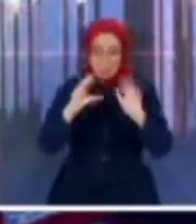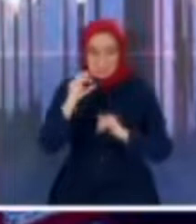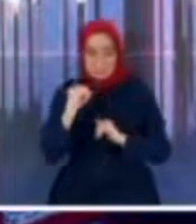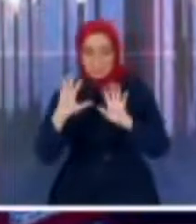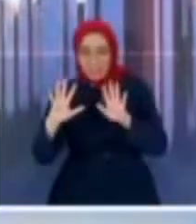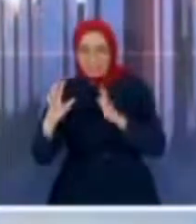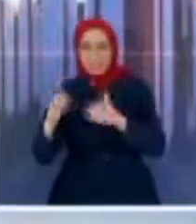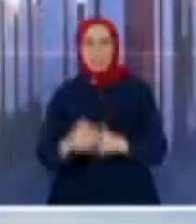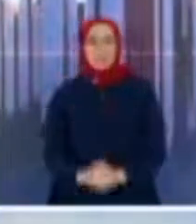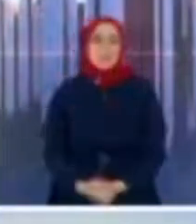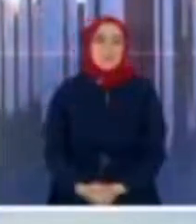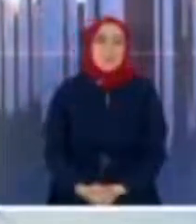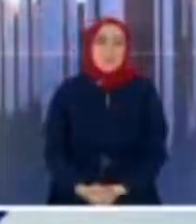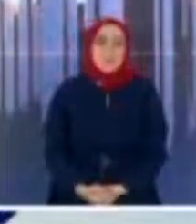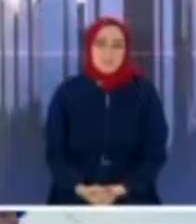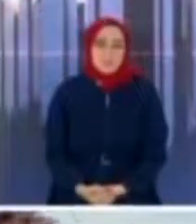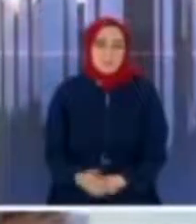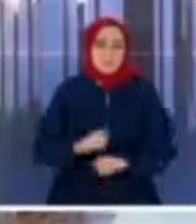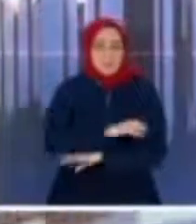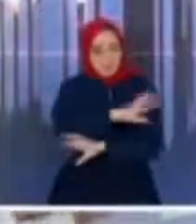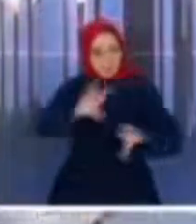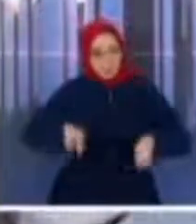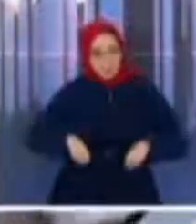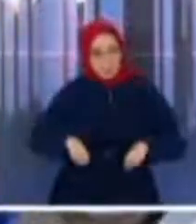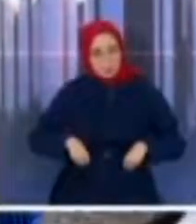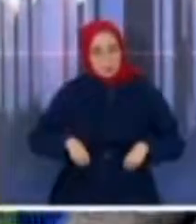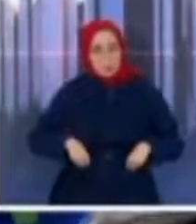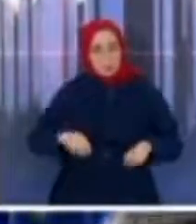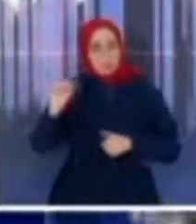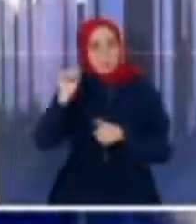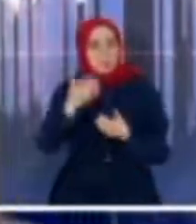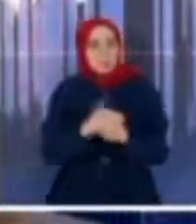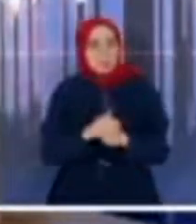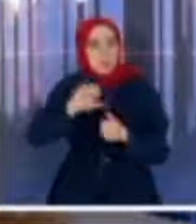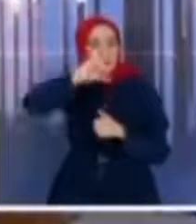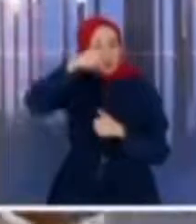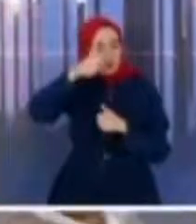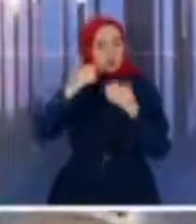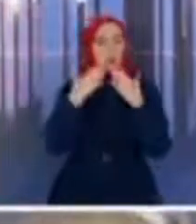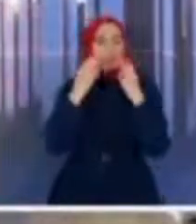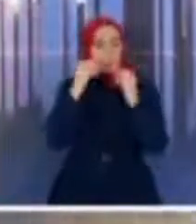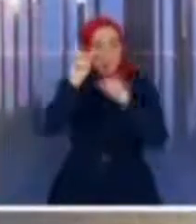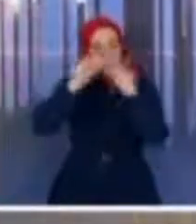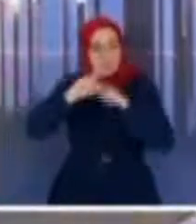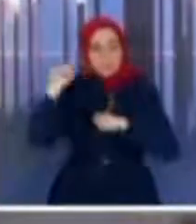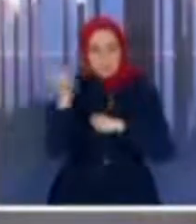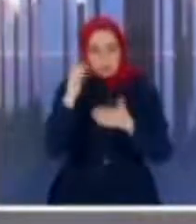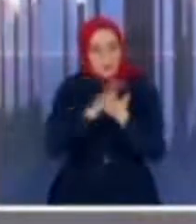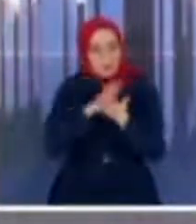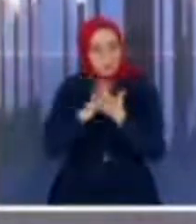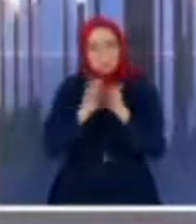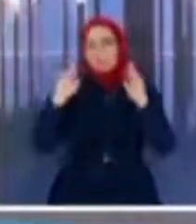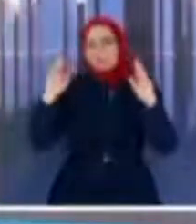85 010. شكرا لك روعه. اخر كلمه من عند منال ومن بعد من عند علي. اول حاجه نحب نشكر العباد اللي امنت بالمشروع